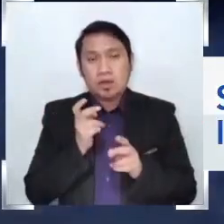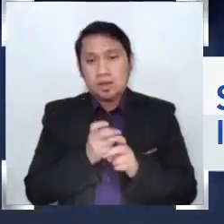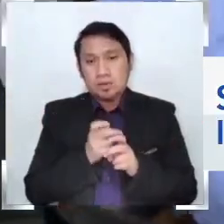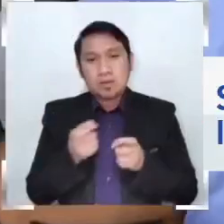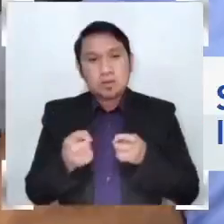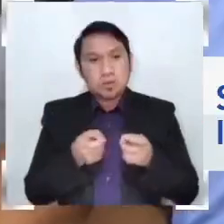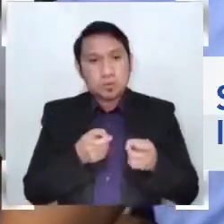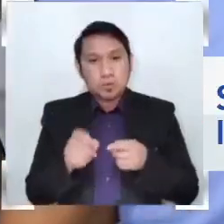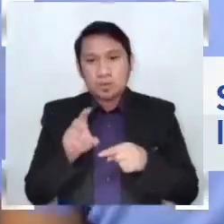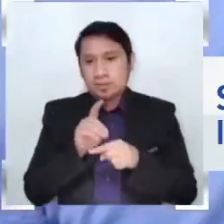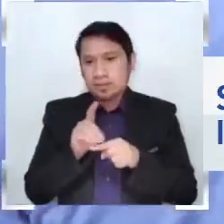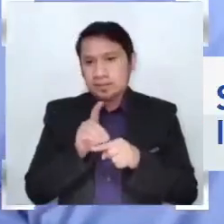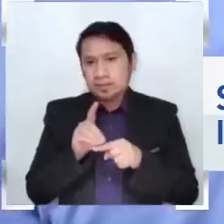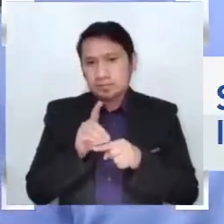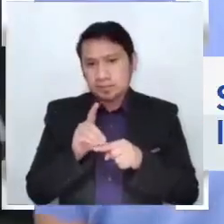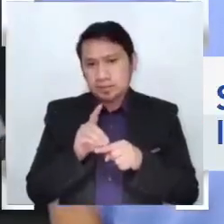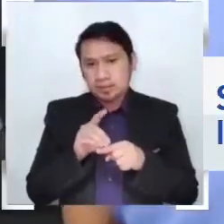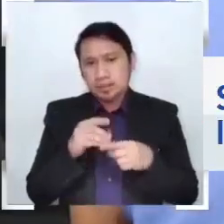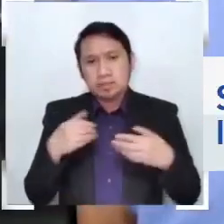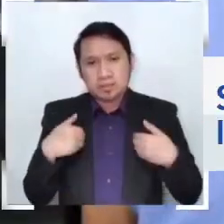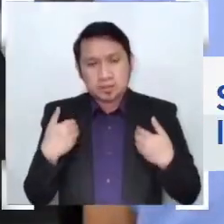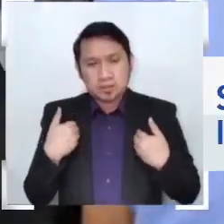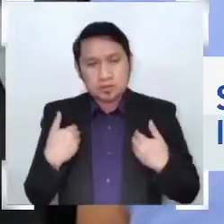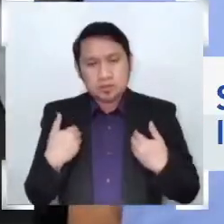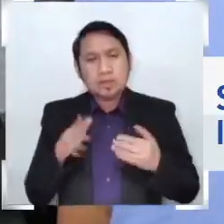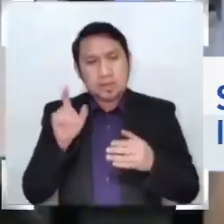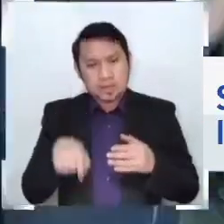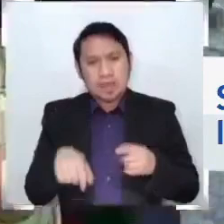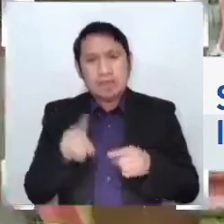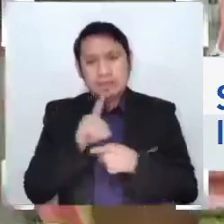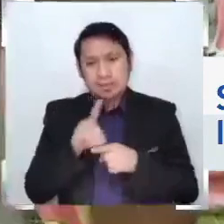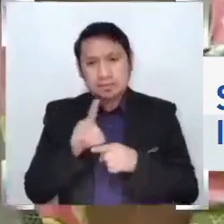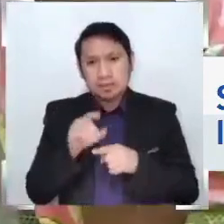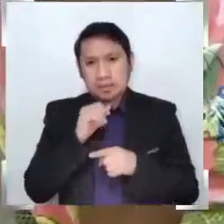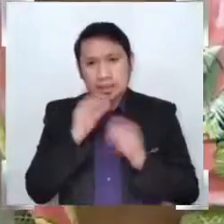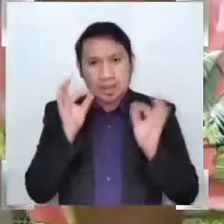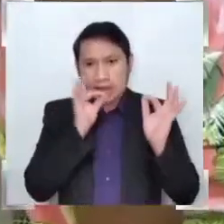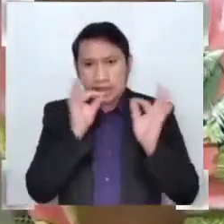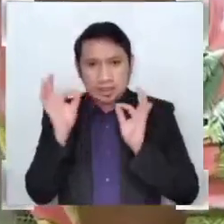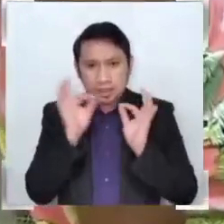ang mga bata para hindi mahumaling sa mga online game. Para sa